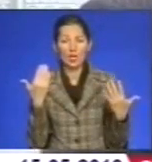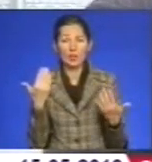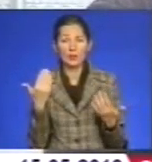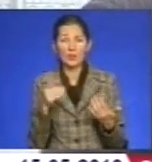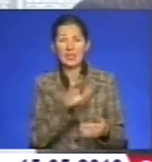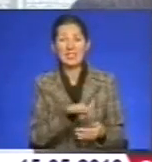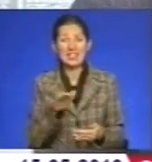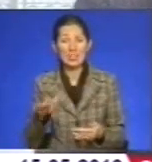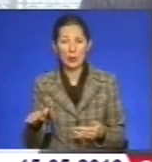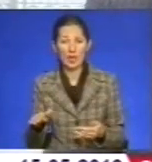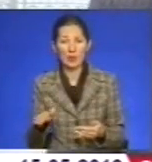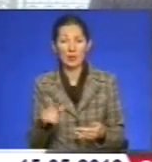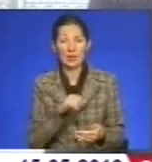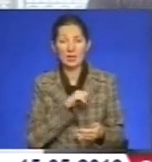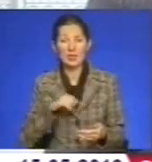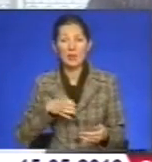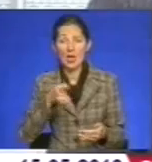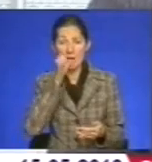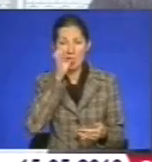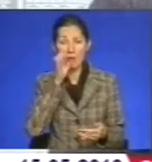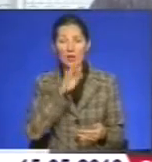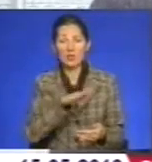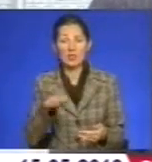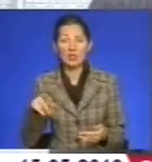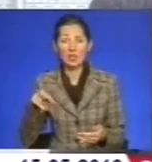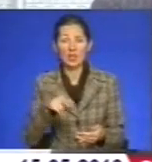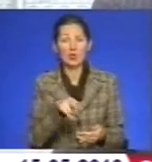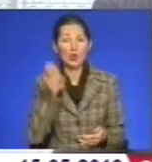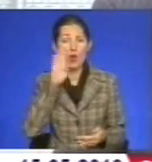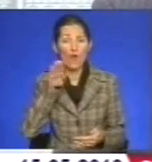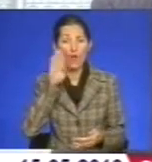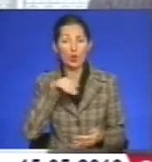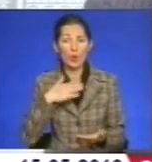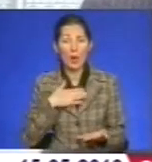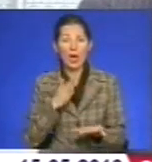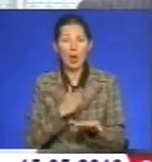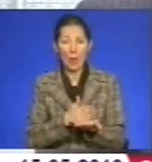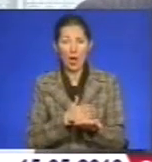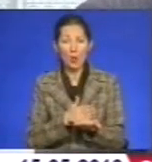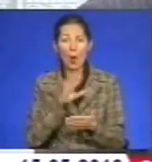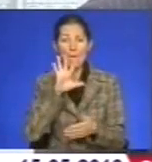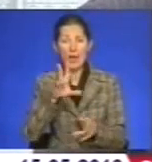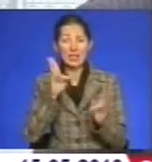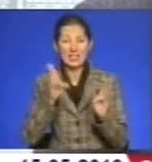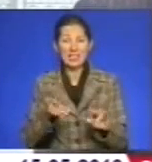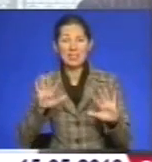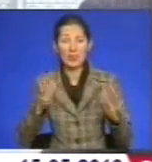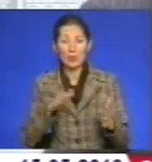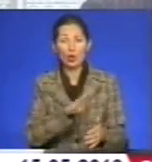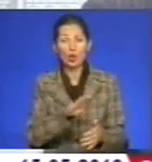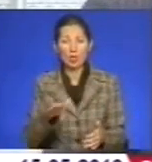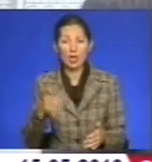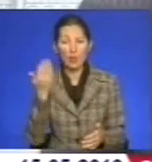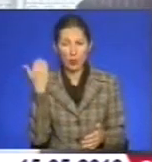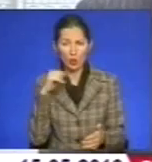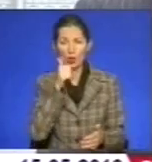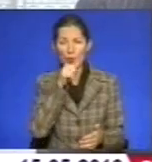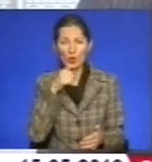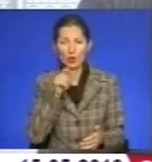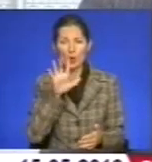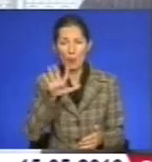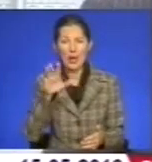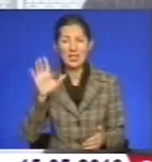з дітьми, самі напиваються, діти лізуть в воду. Ми маємо 5 нещасних випадків дітей в минулому році, що